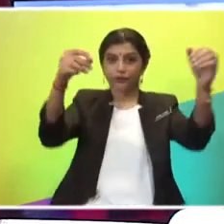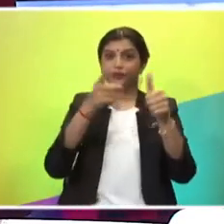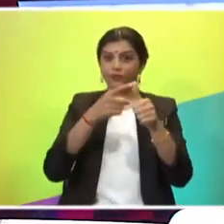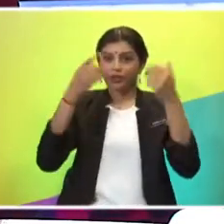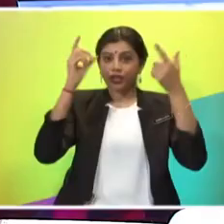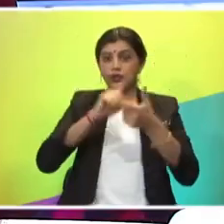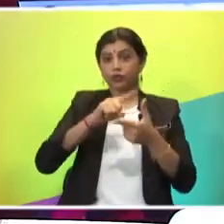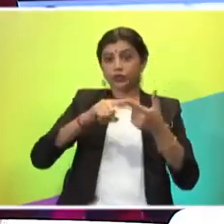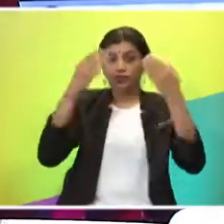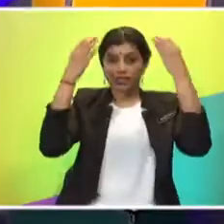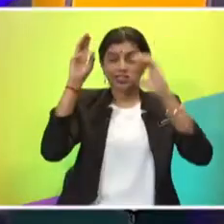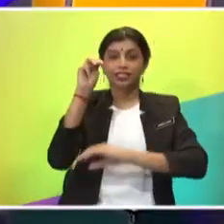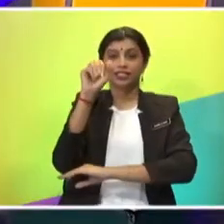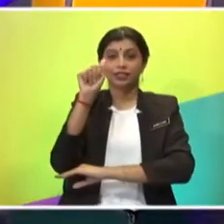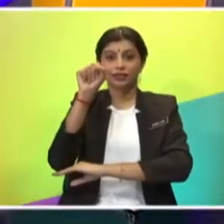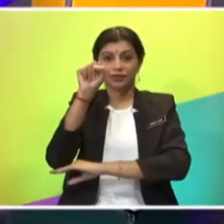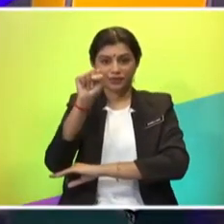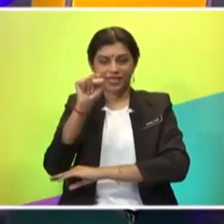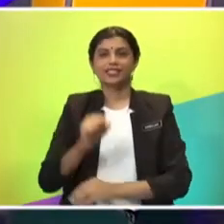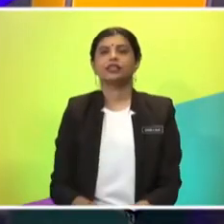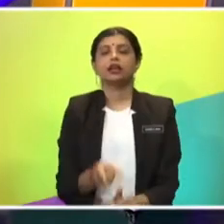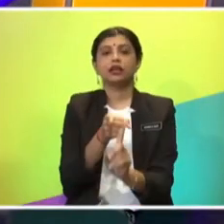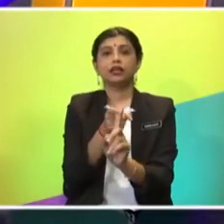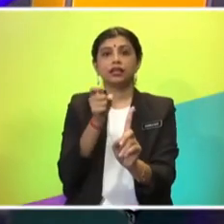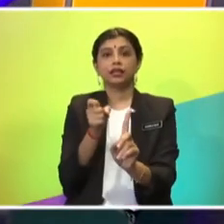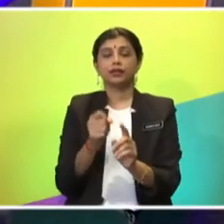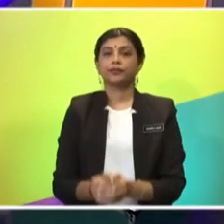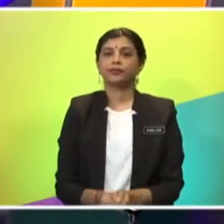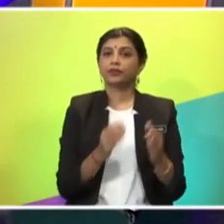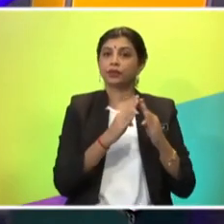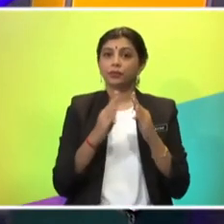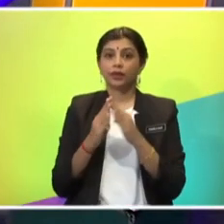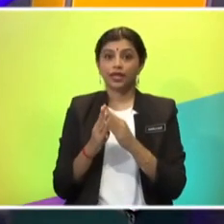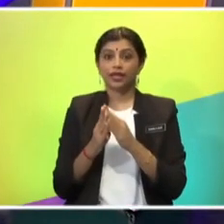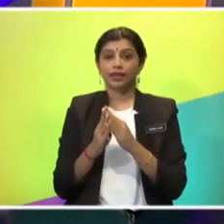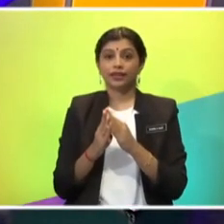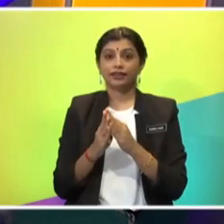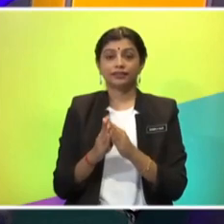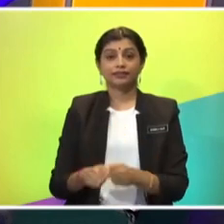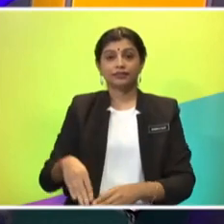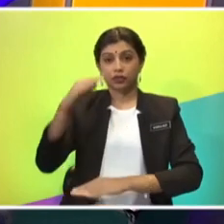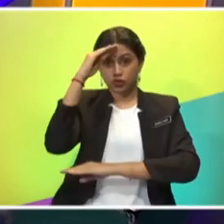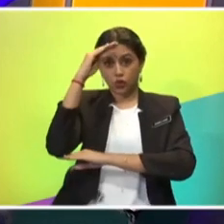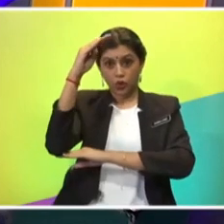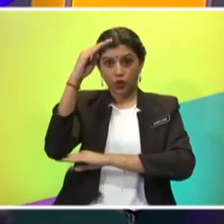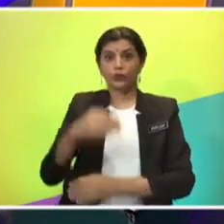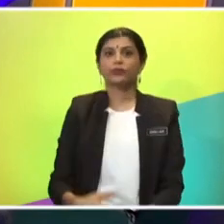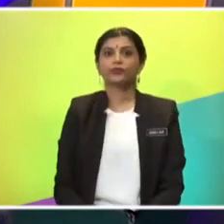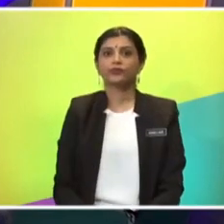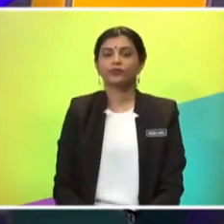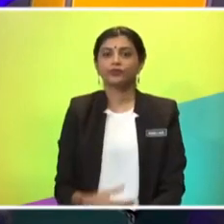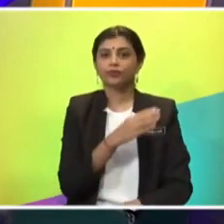juga Cikgu Mas Dilaila Abdul Rashid daripada SK Bandar Baru Bandar Batu Pahat Johor dan juga SK Sultan Abu Bakar 2